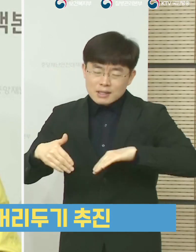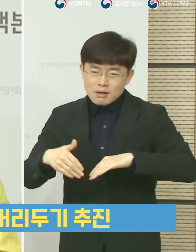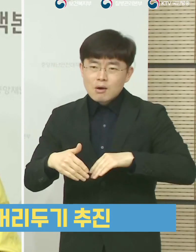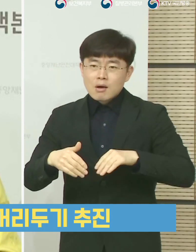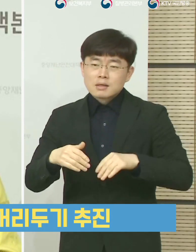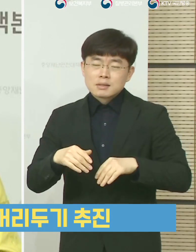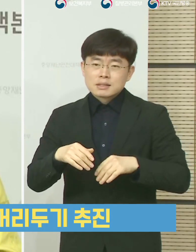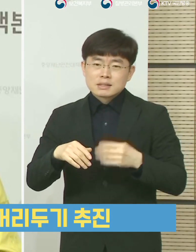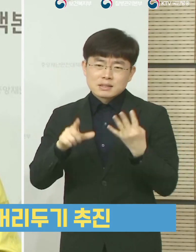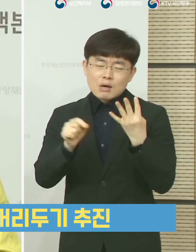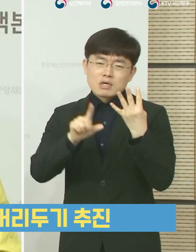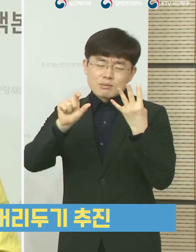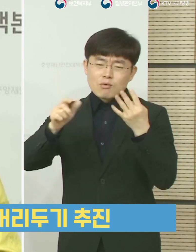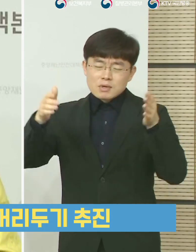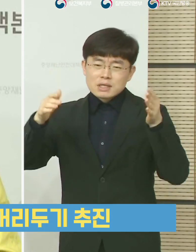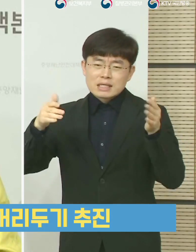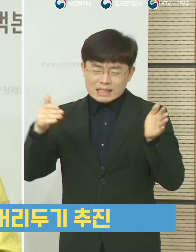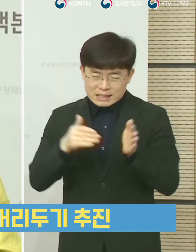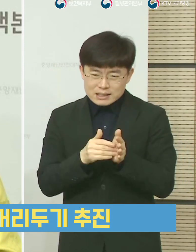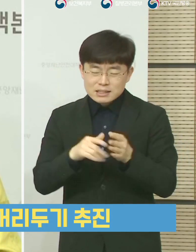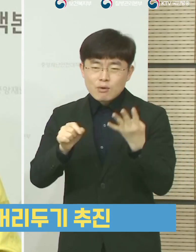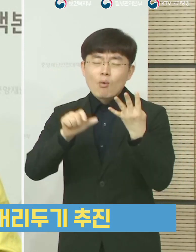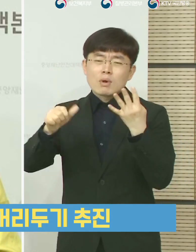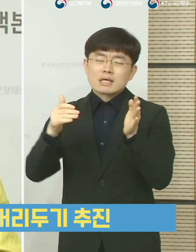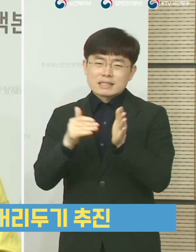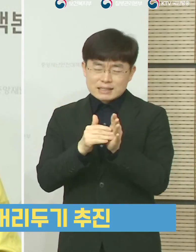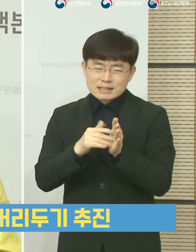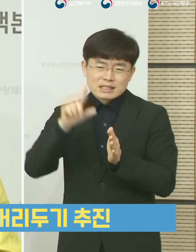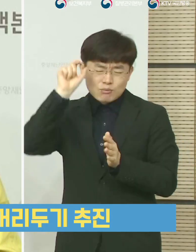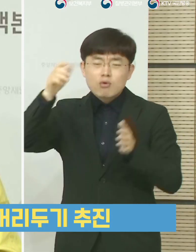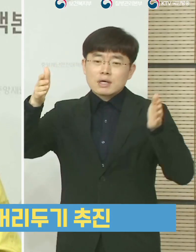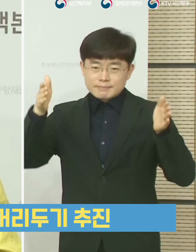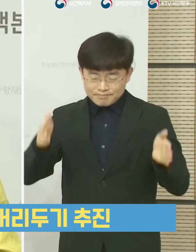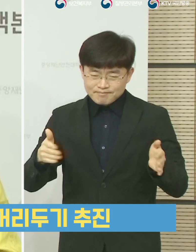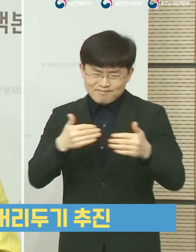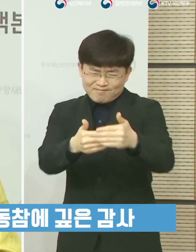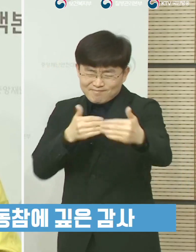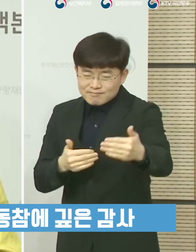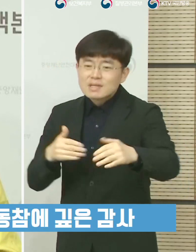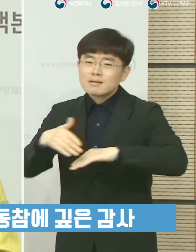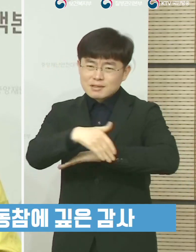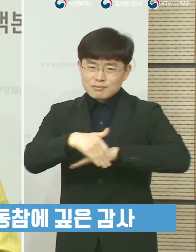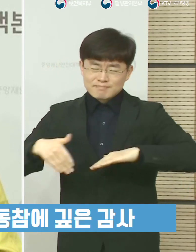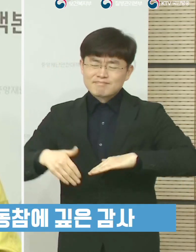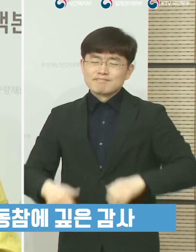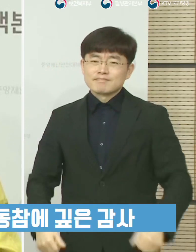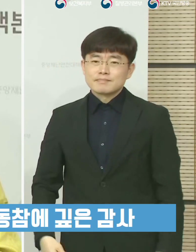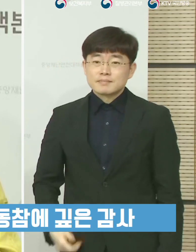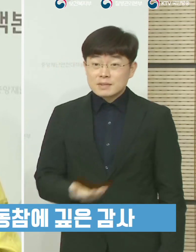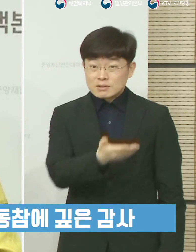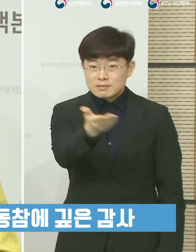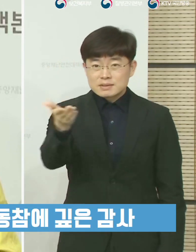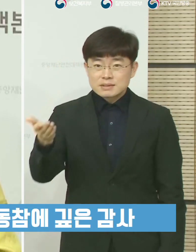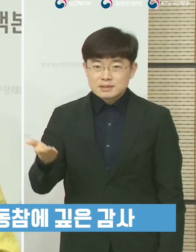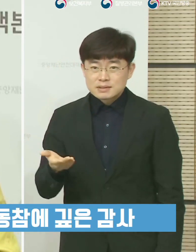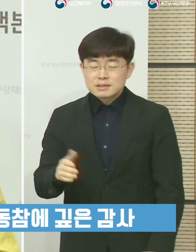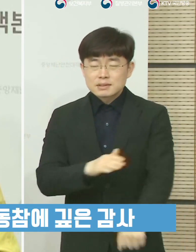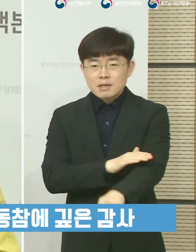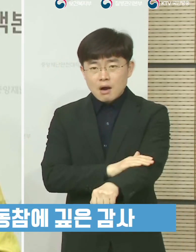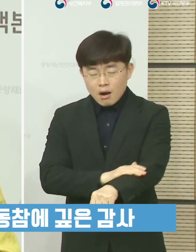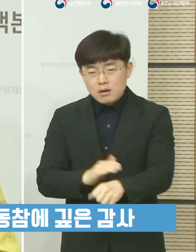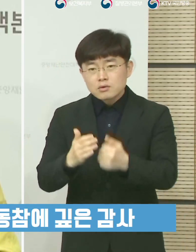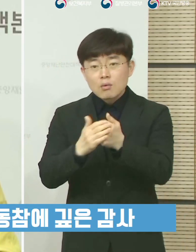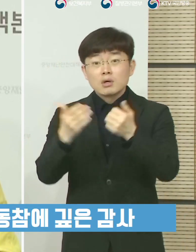것으로 그렇게 말씀을 드렸었고, 거기에 대해서 모든 국민들께서 대부분의 국민들께서 이 부분에 대해서